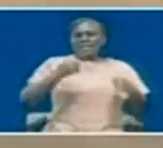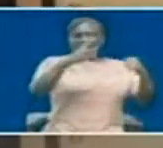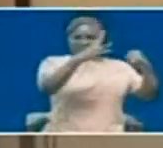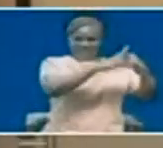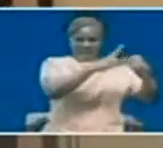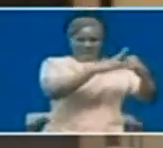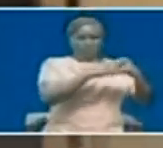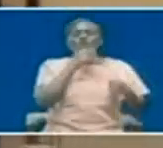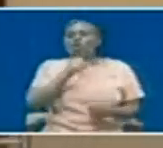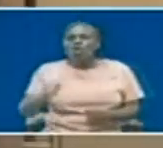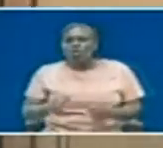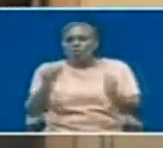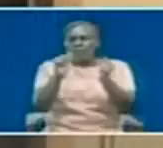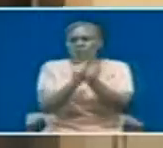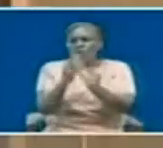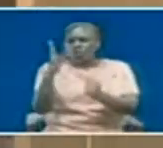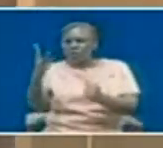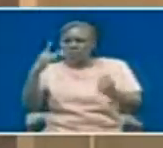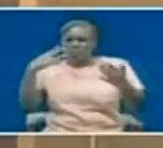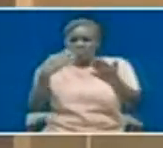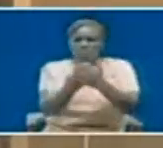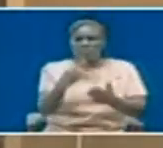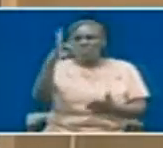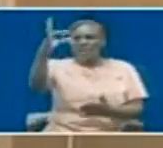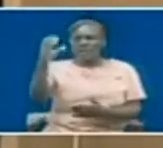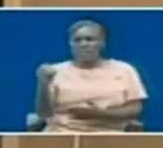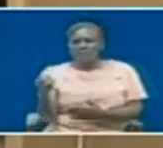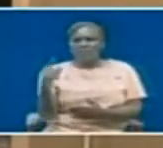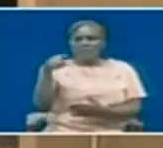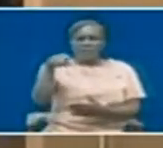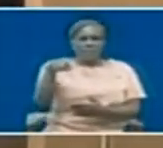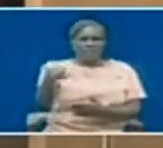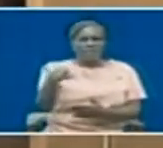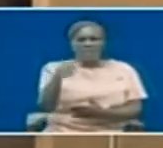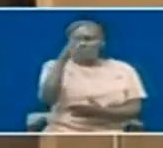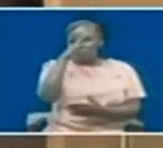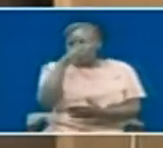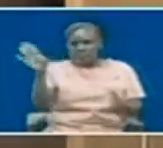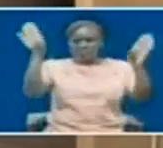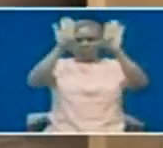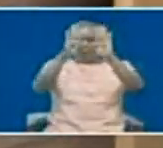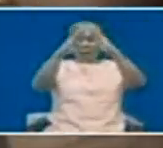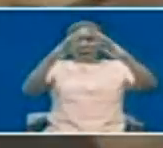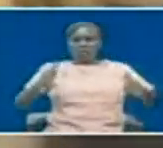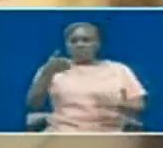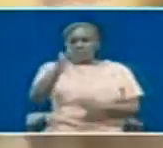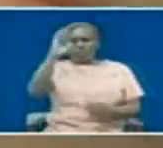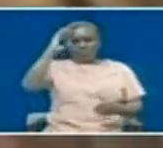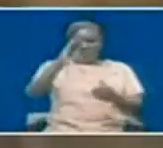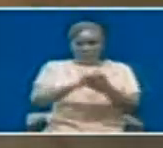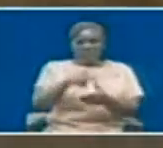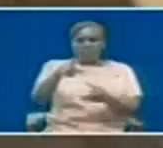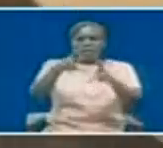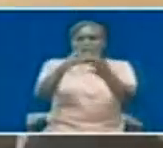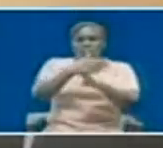21, umri 19 hadi 30 miaka, waliopumbazwa na kujifungia kwenye nyumba hii inayoaminika